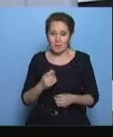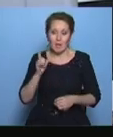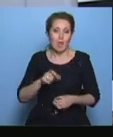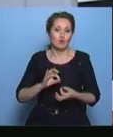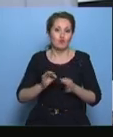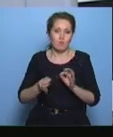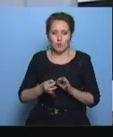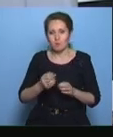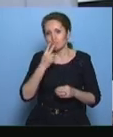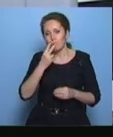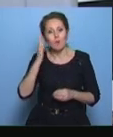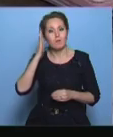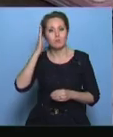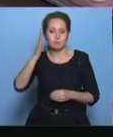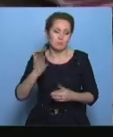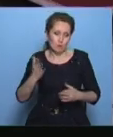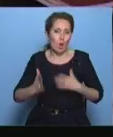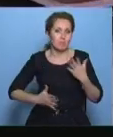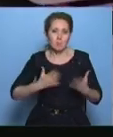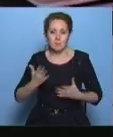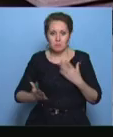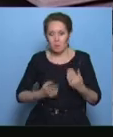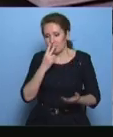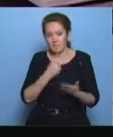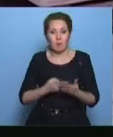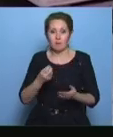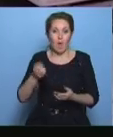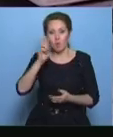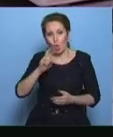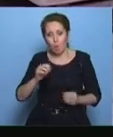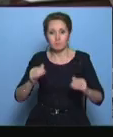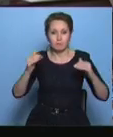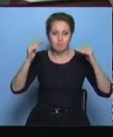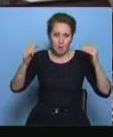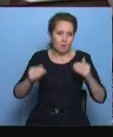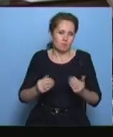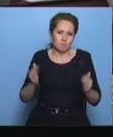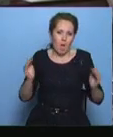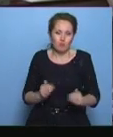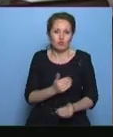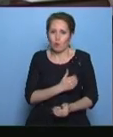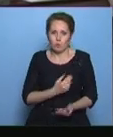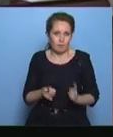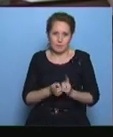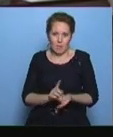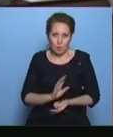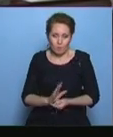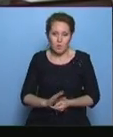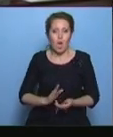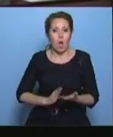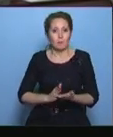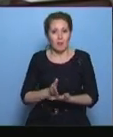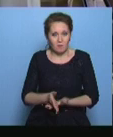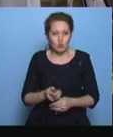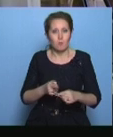Желающих получить загранпаспорт, несмотря на курсы валют, меньше не становится. Причем почти половина обратившихся оформляют паспорта нового